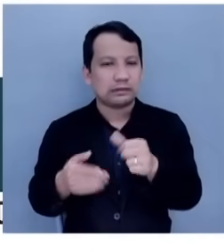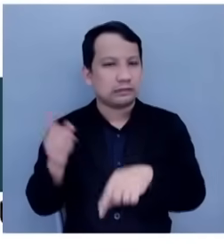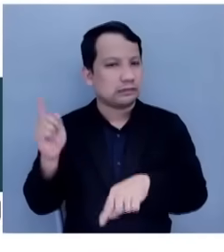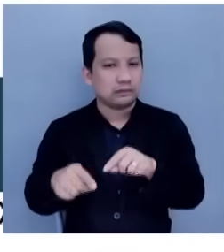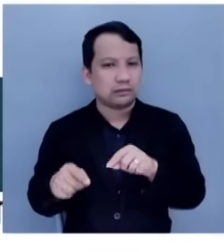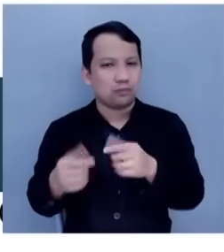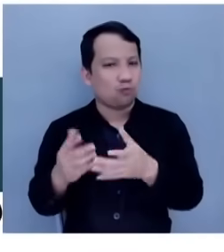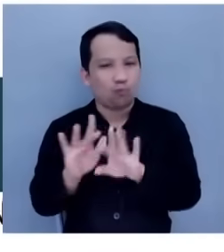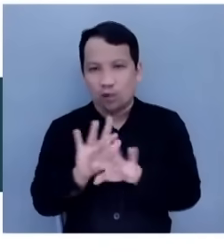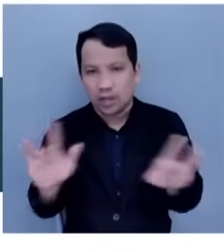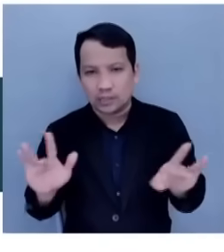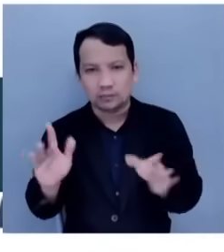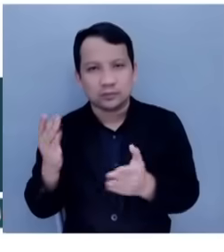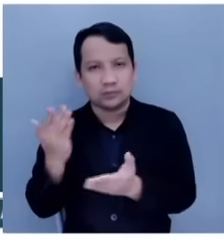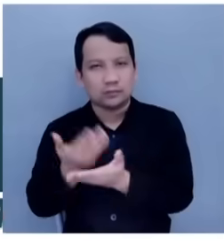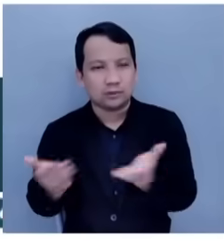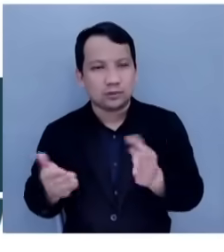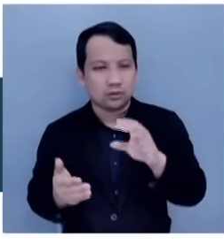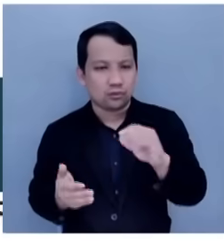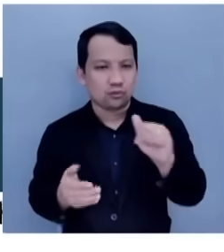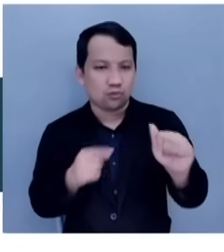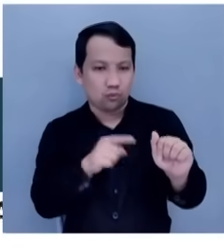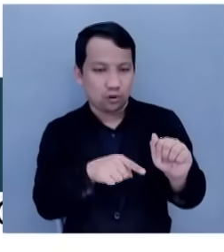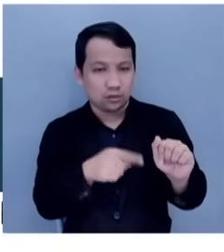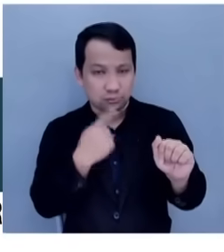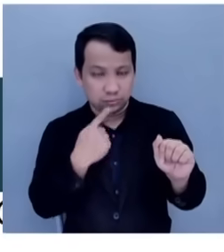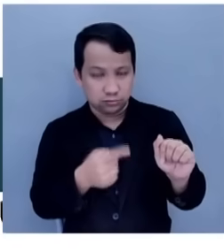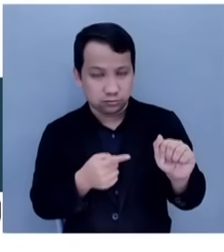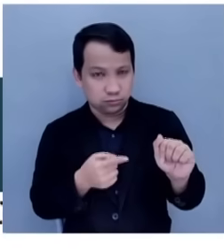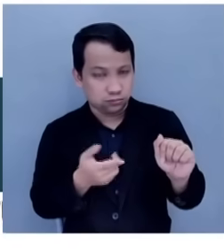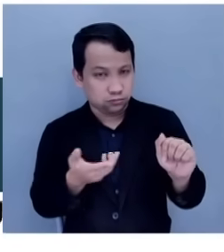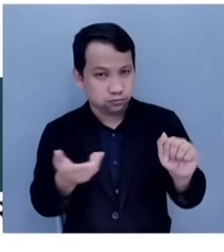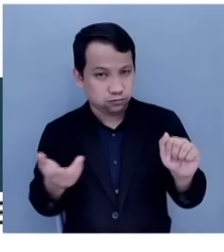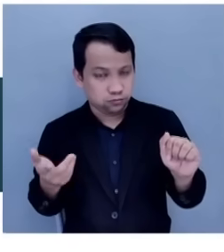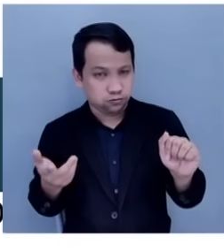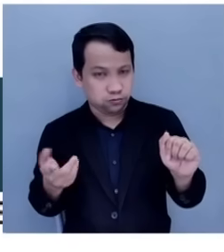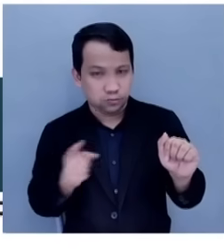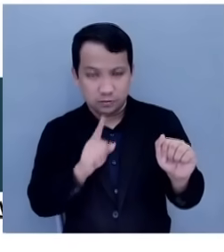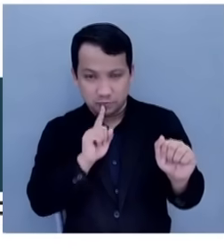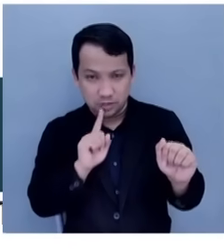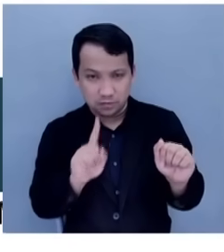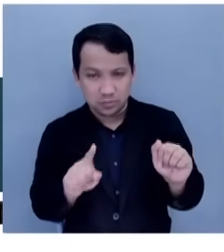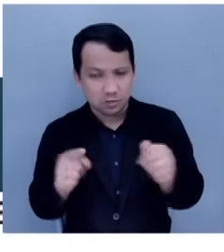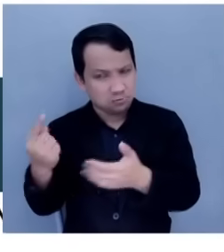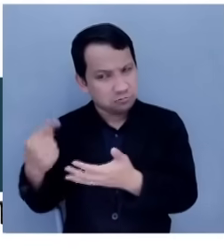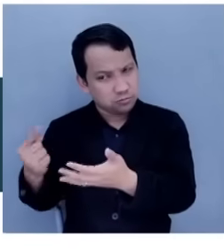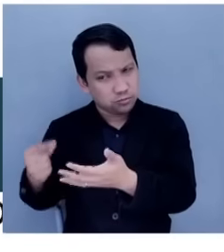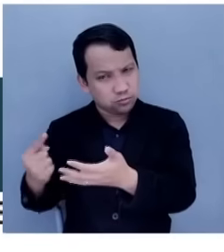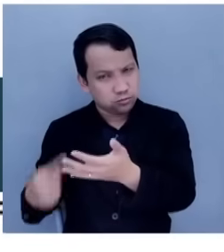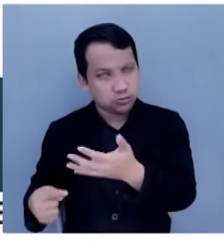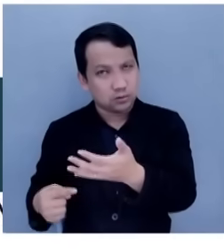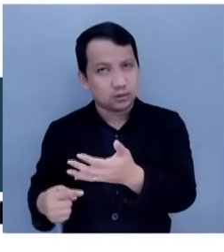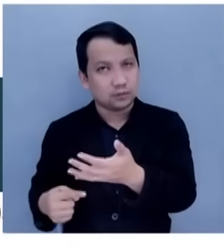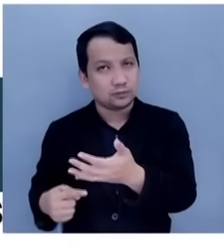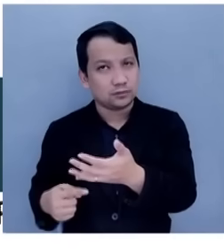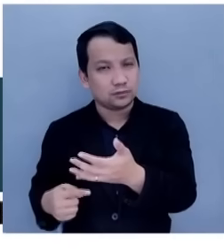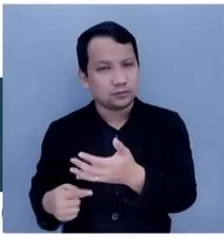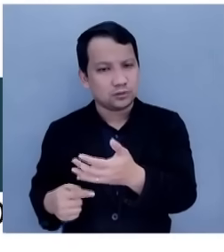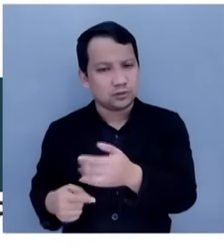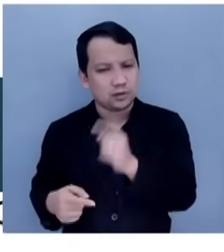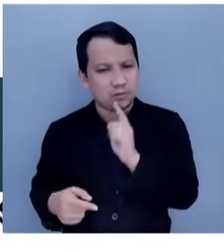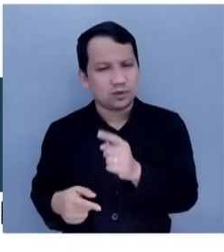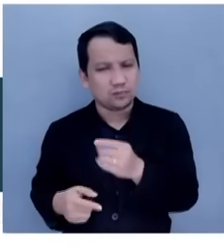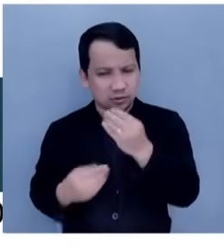The COA as well has already said that an audit observation memorandum has been issued to the Office of the